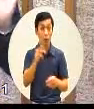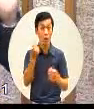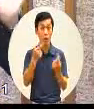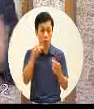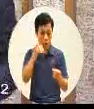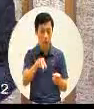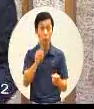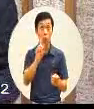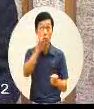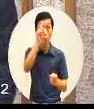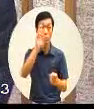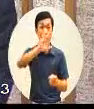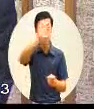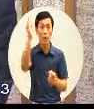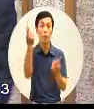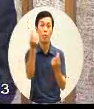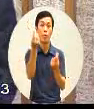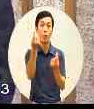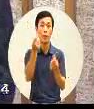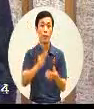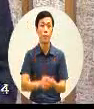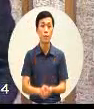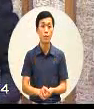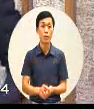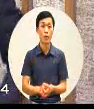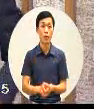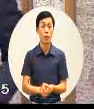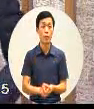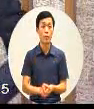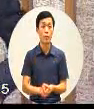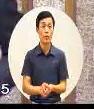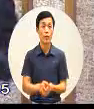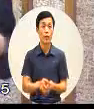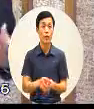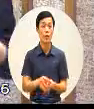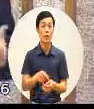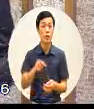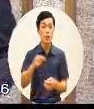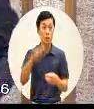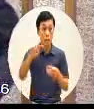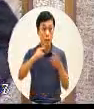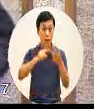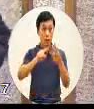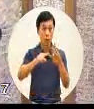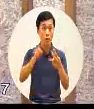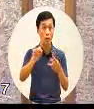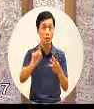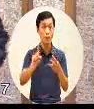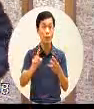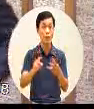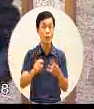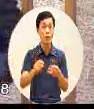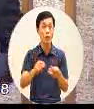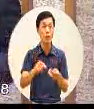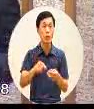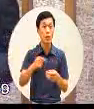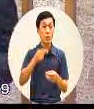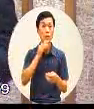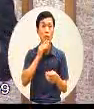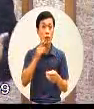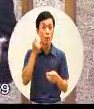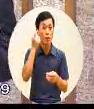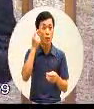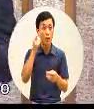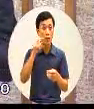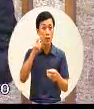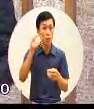候，那咱看到天顶的意思了。啊，那六根清净呢，方位道意思讲，咱爱卡六根清净啦，吼、哦。